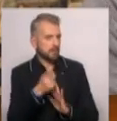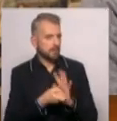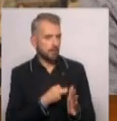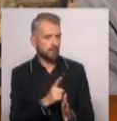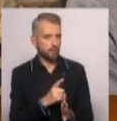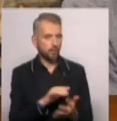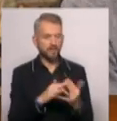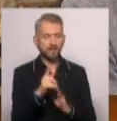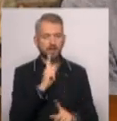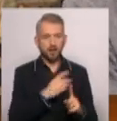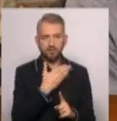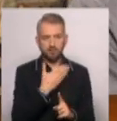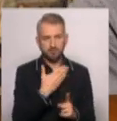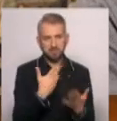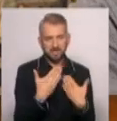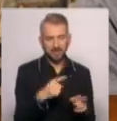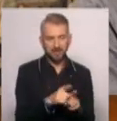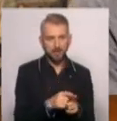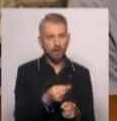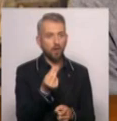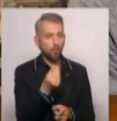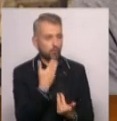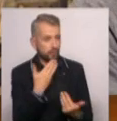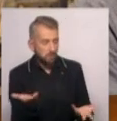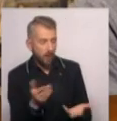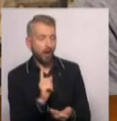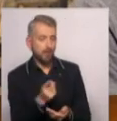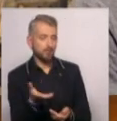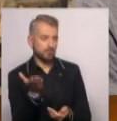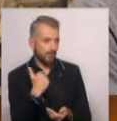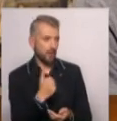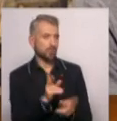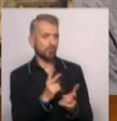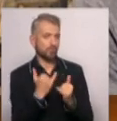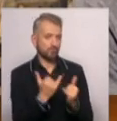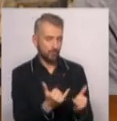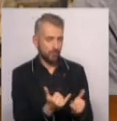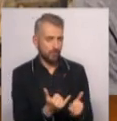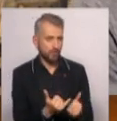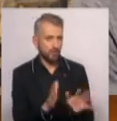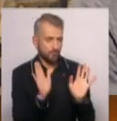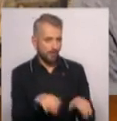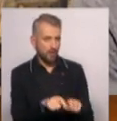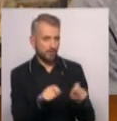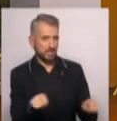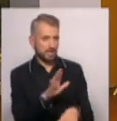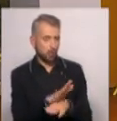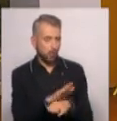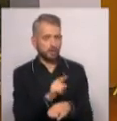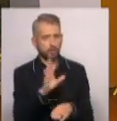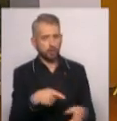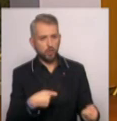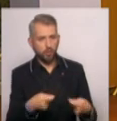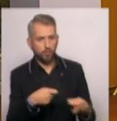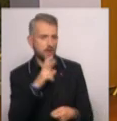сільраді коштів, але обладнати треба, давайте дамо можливість там підприємцю Н відкрити кіоск, він буде торгувати